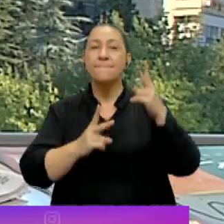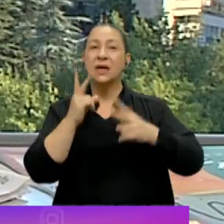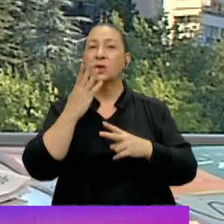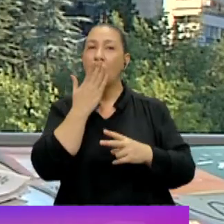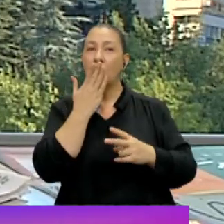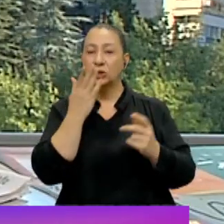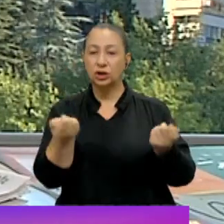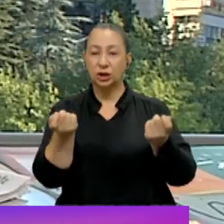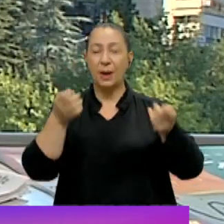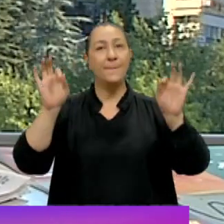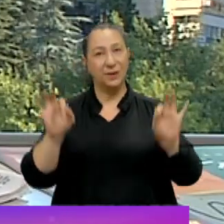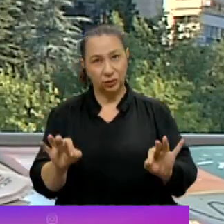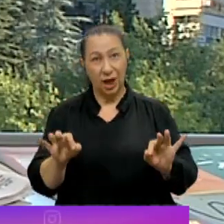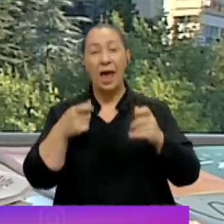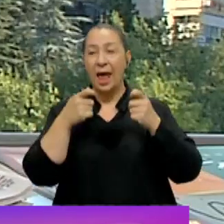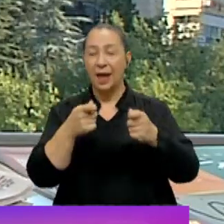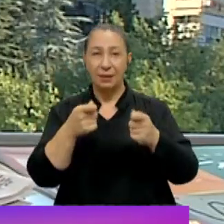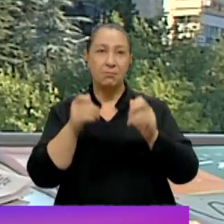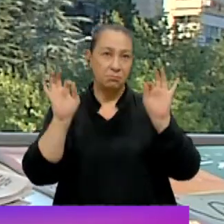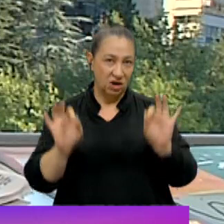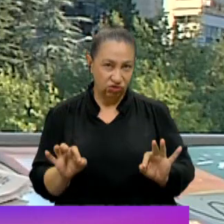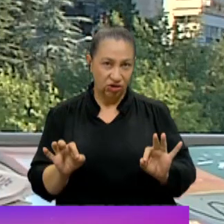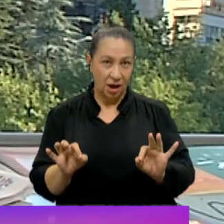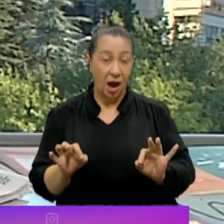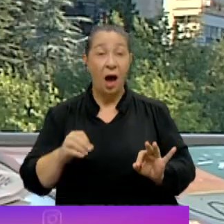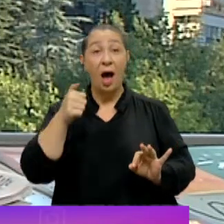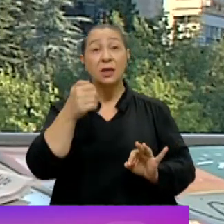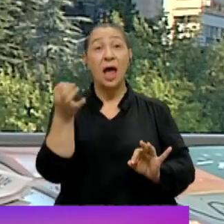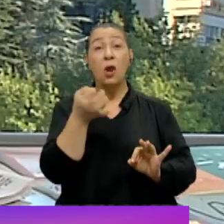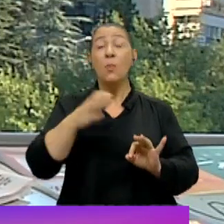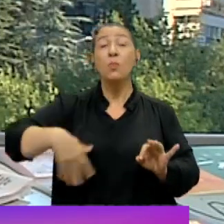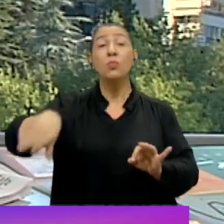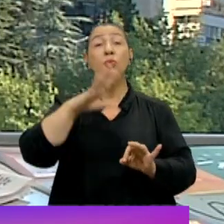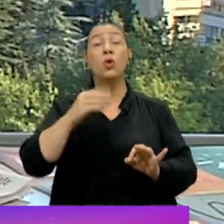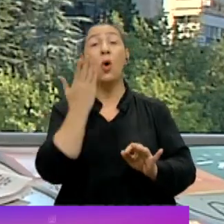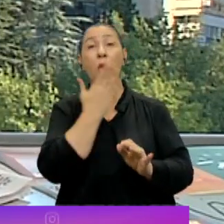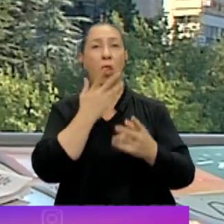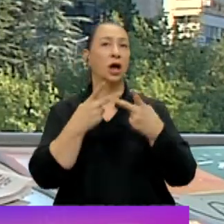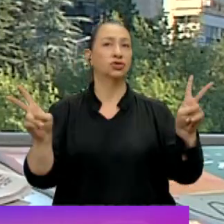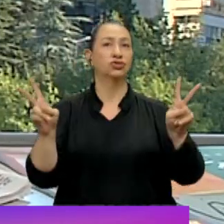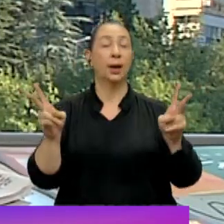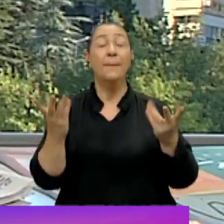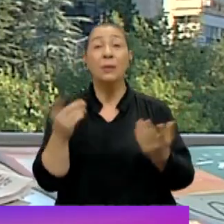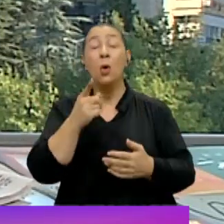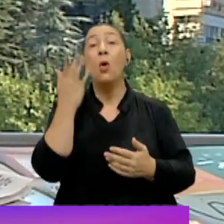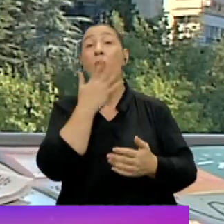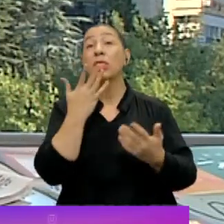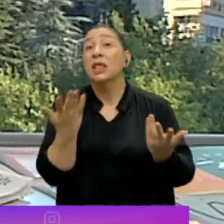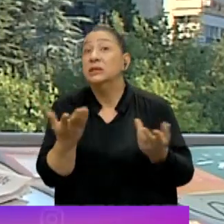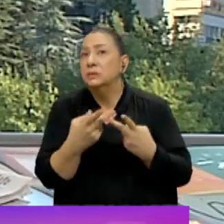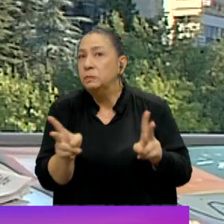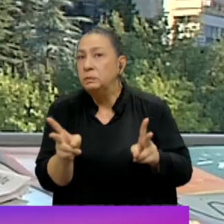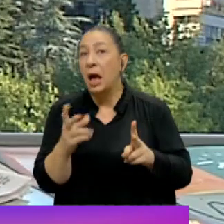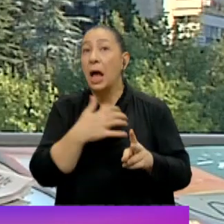okullarımız çalışmalarına başlayacak. Eğitim öğretim yılı başlayacak. 6 Eylül'de bütün okullarımızı açacağız. Peki biz bu okulları nasıl